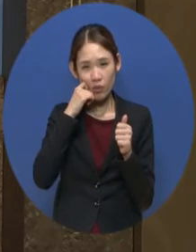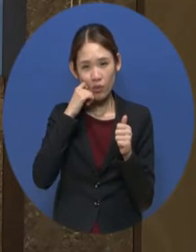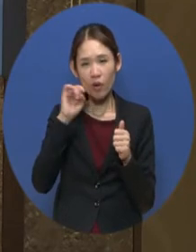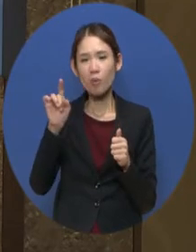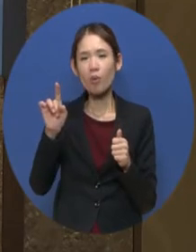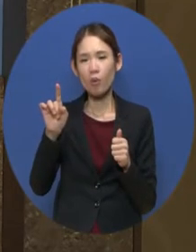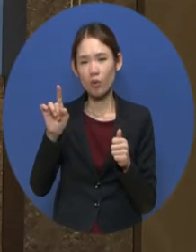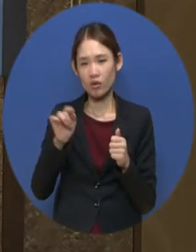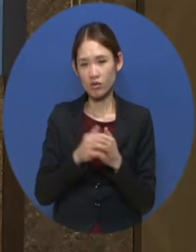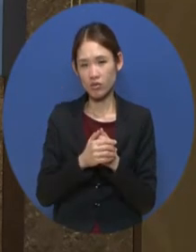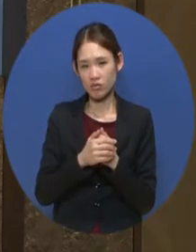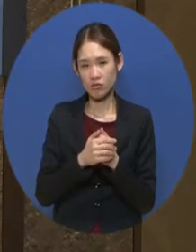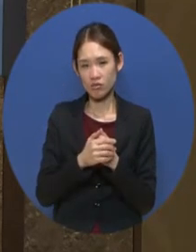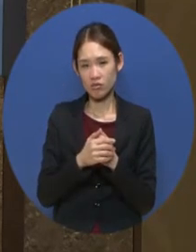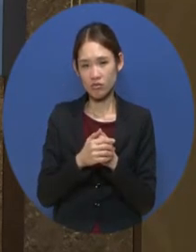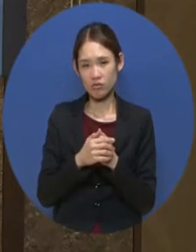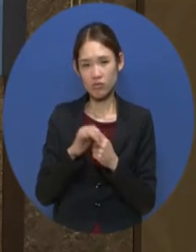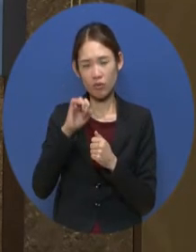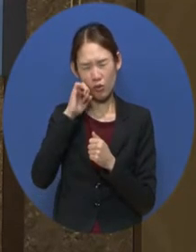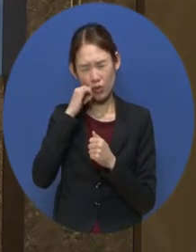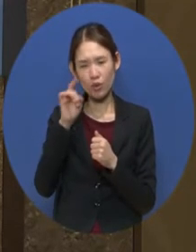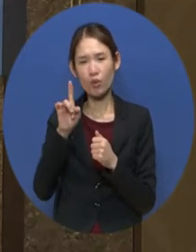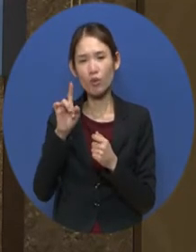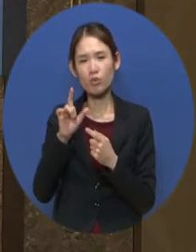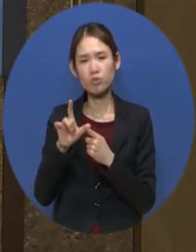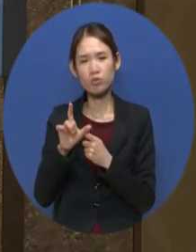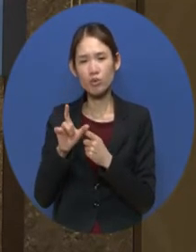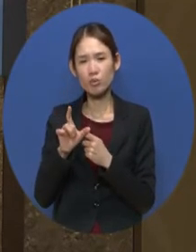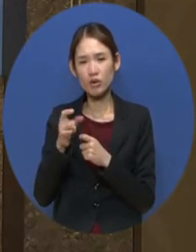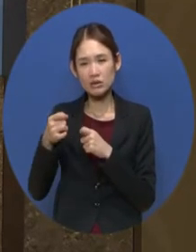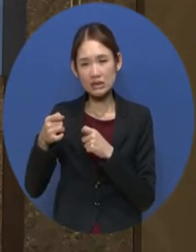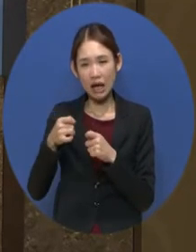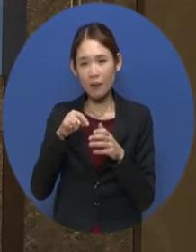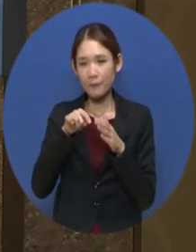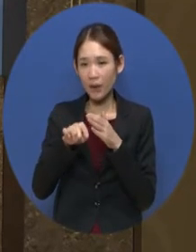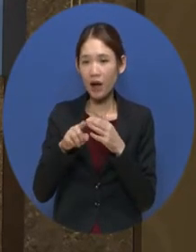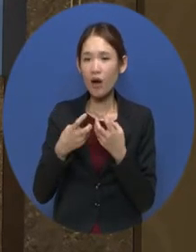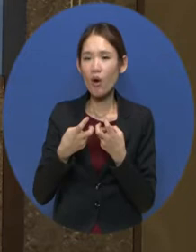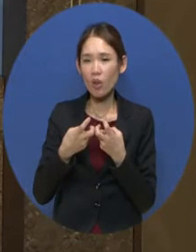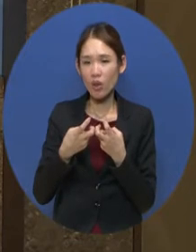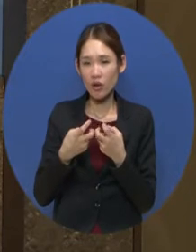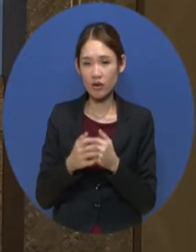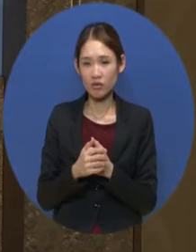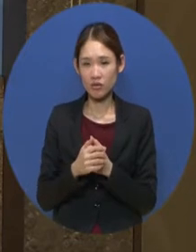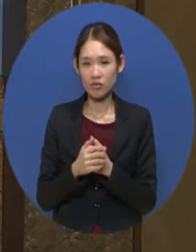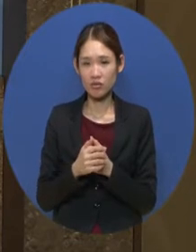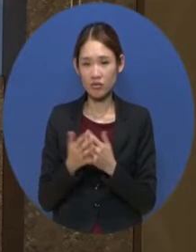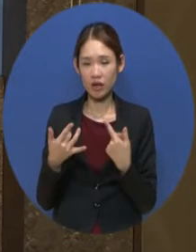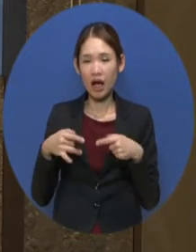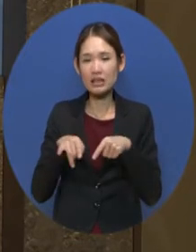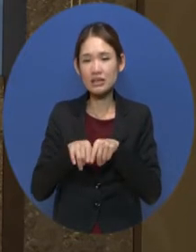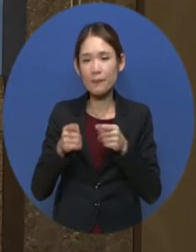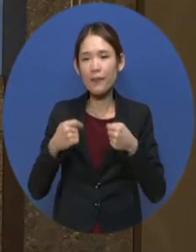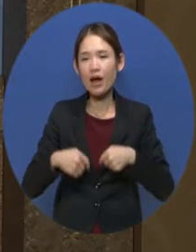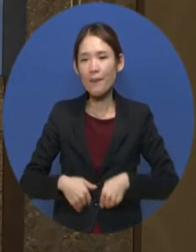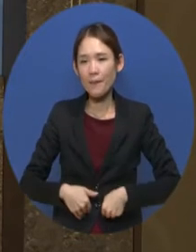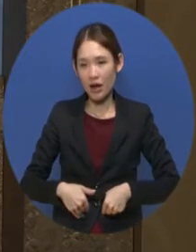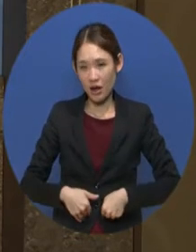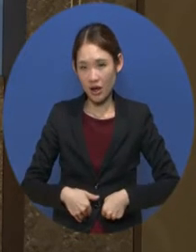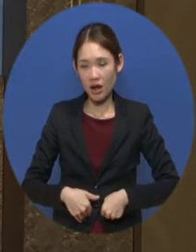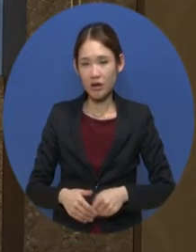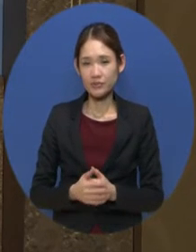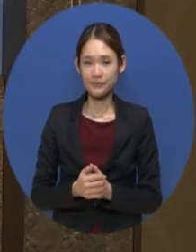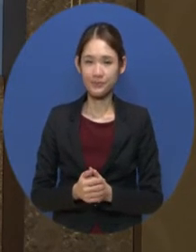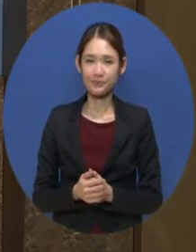무엇인지 그리고 그 무엇의 어려운 점을 어떻게 접근해 나가는지에 대해서도 같이 수반이 돼야 된다고 봐요. 예.